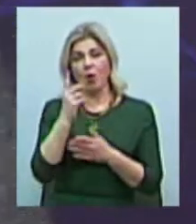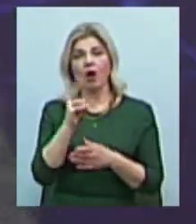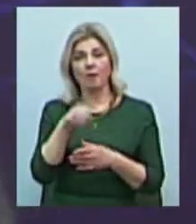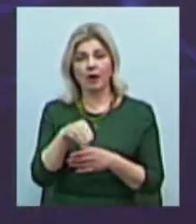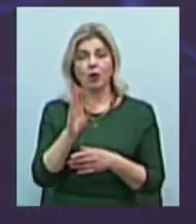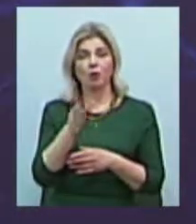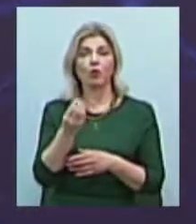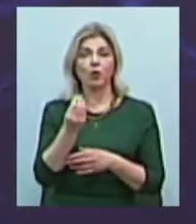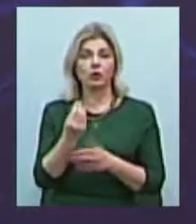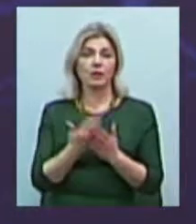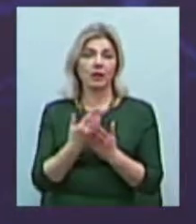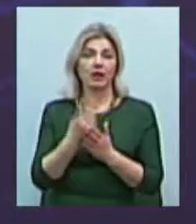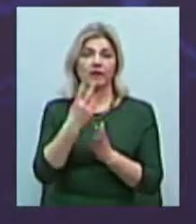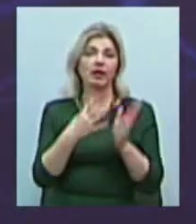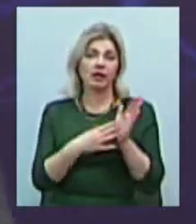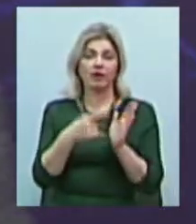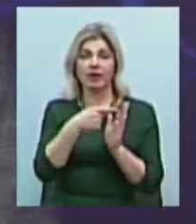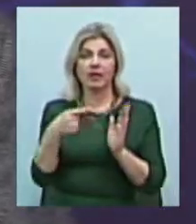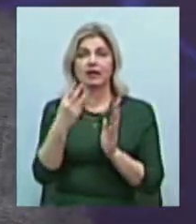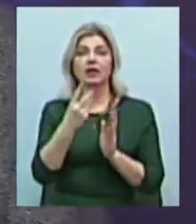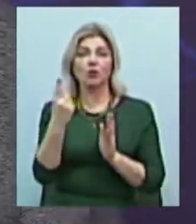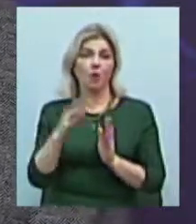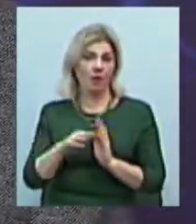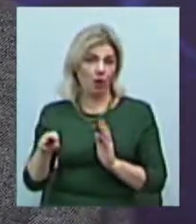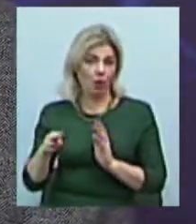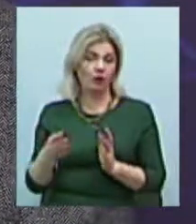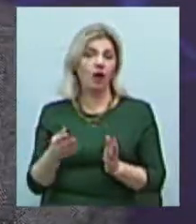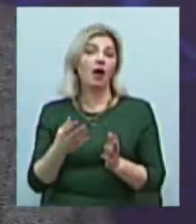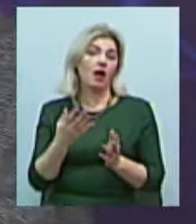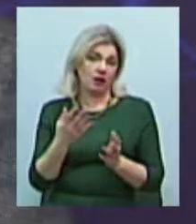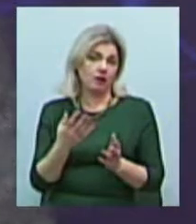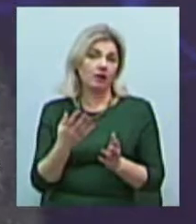буде коштувати близько 29-31 мільйону. Тобто на